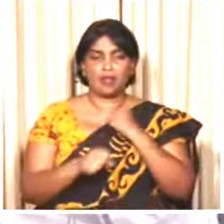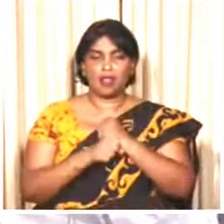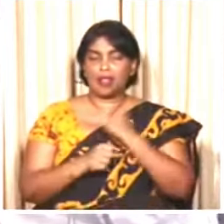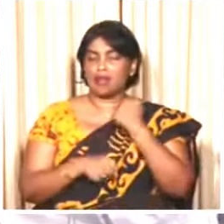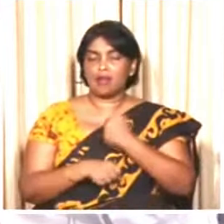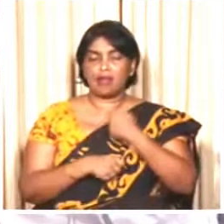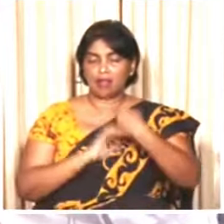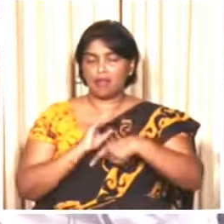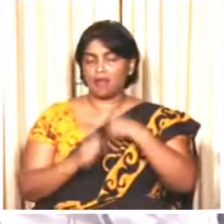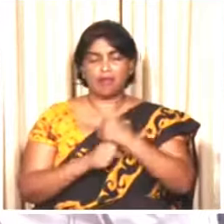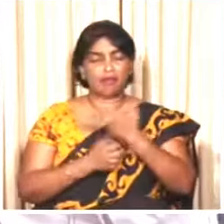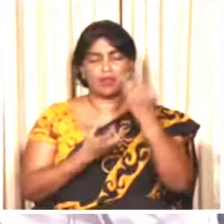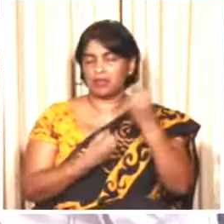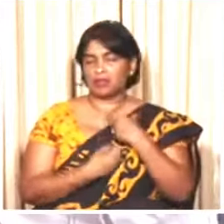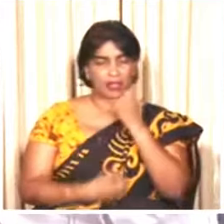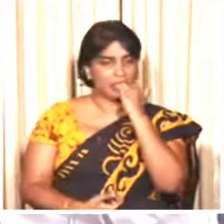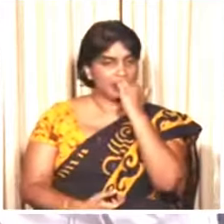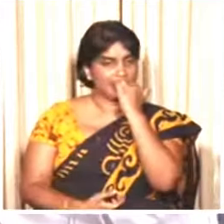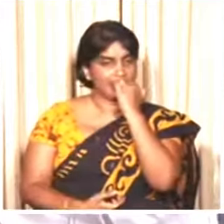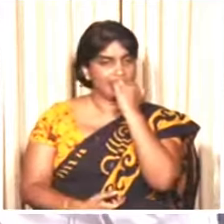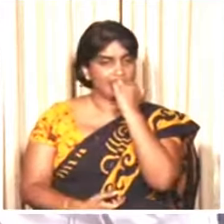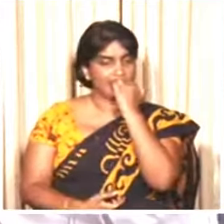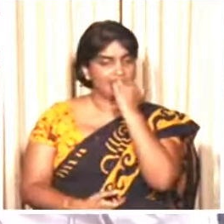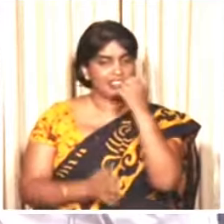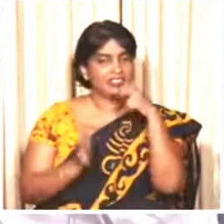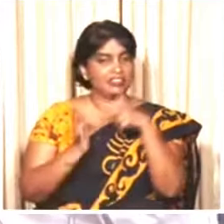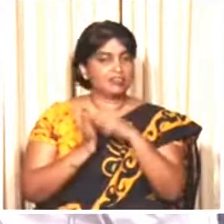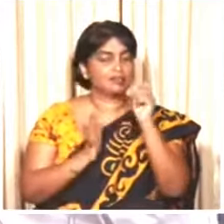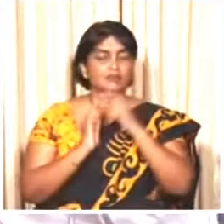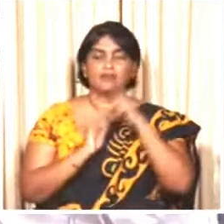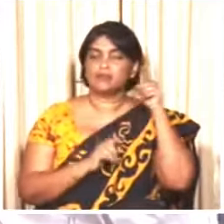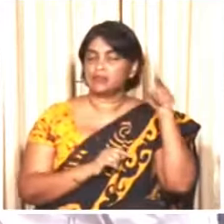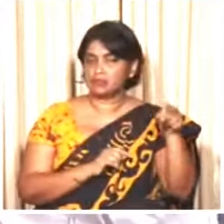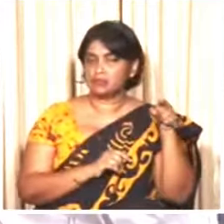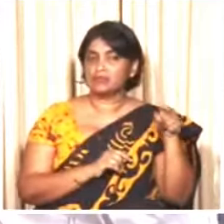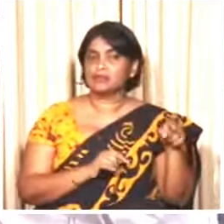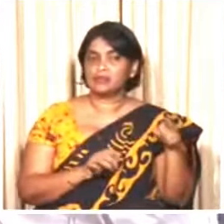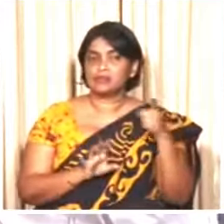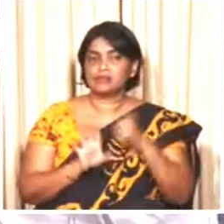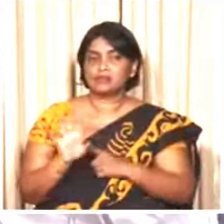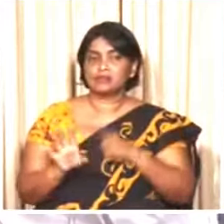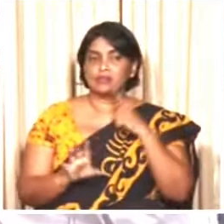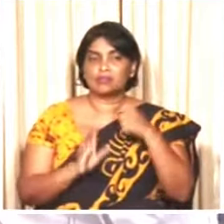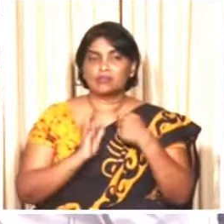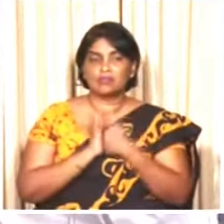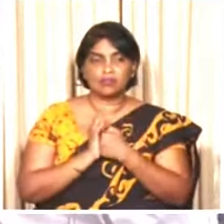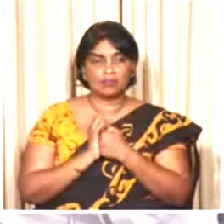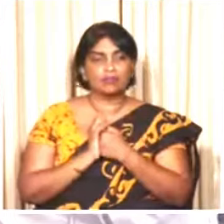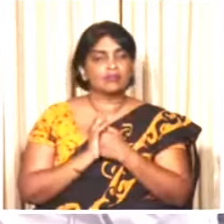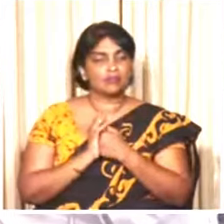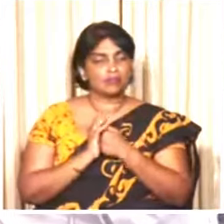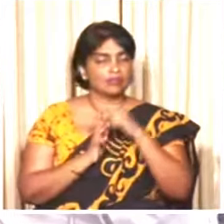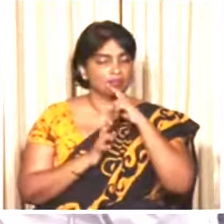ලංකා රජයට එන්නේ නැහැ. ඒ මුදල වීසා සෙට් එක තමයි මේකෙන් අවුරුද්දකට ගරු නියුද්ද කතා